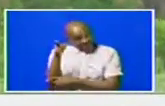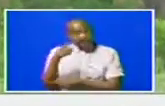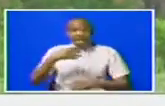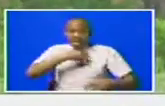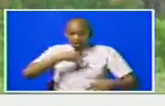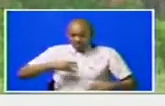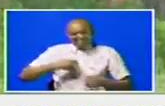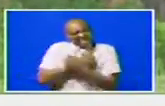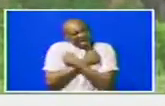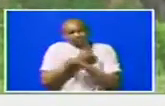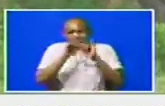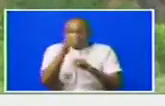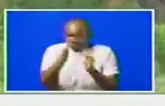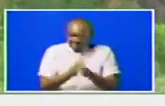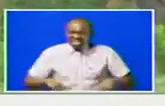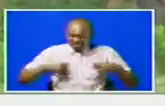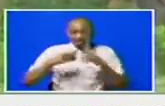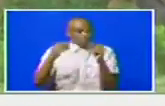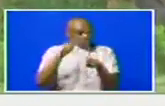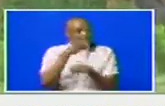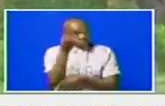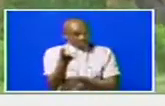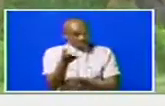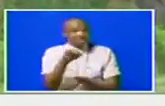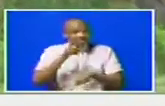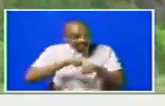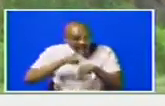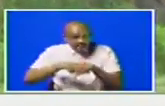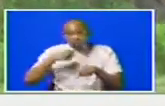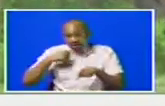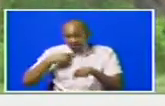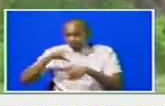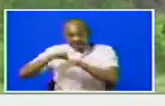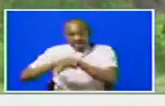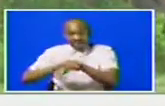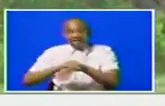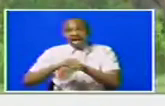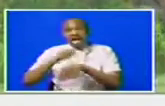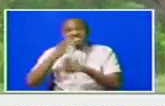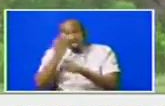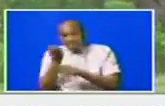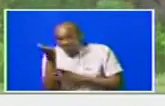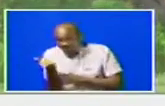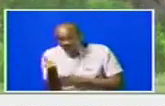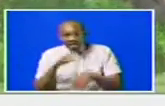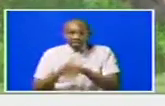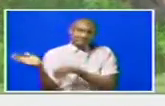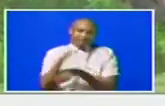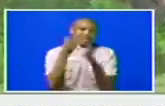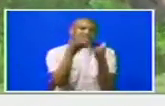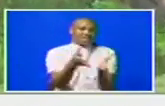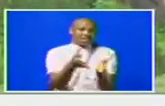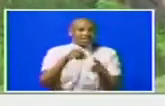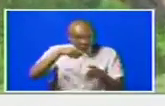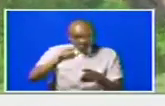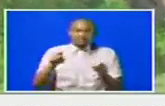kukaa na inaishi kwa muda. Huwa hakienda kuinda mali yote ile, anabidi arudi hadi huku. Hapa inafanya